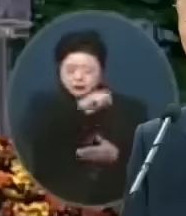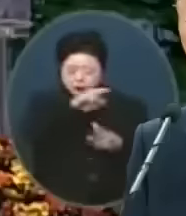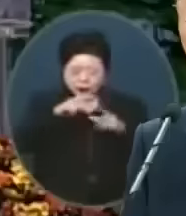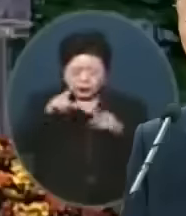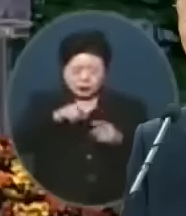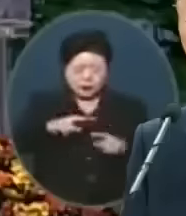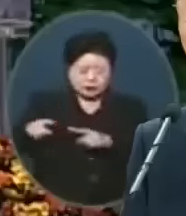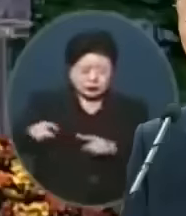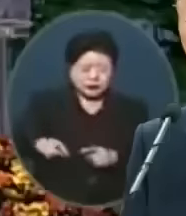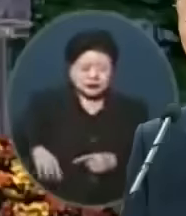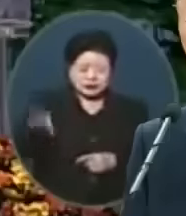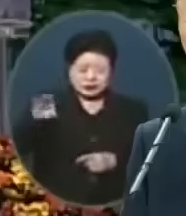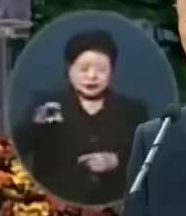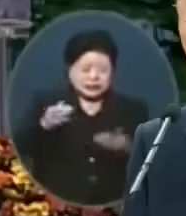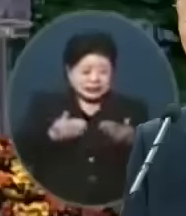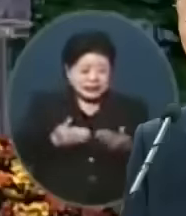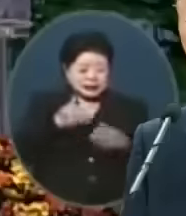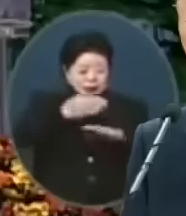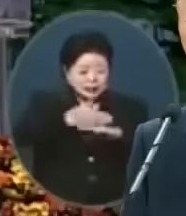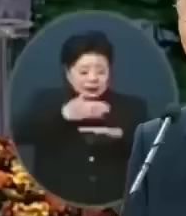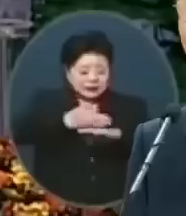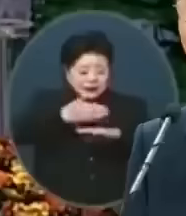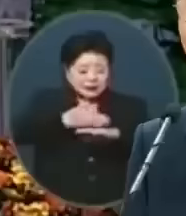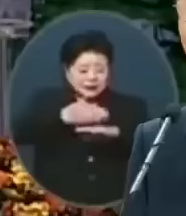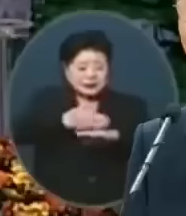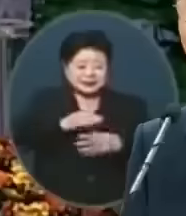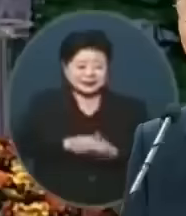누리는 사소한 일들에 감사하고